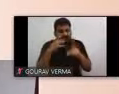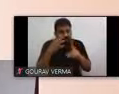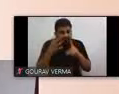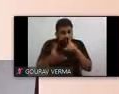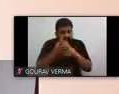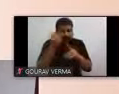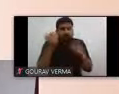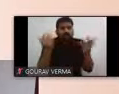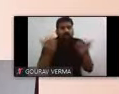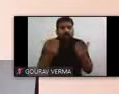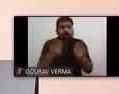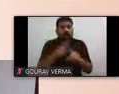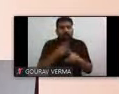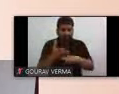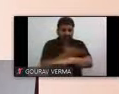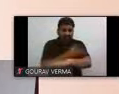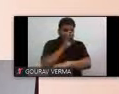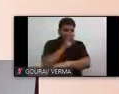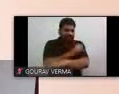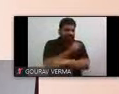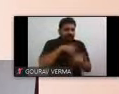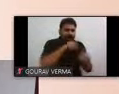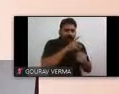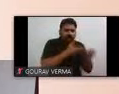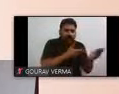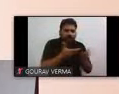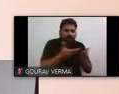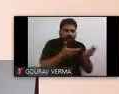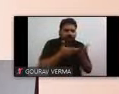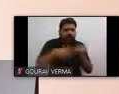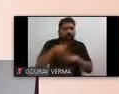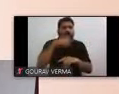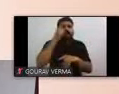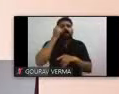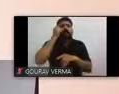जब हम अर्ली इंटरवेंशन सर्विसेज प्रोवाइड करें. नेक्स्ट,